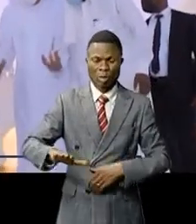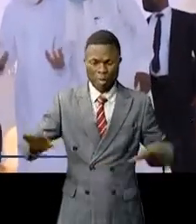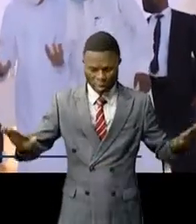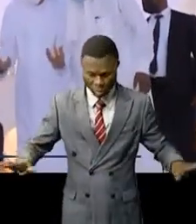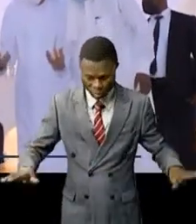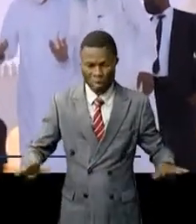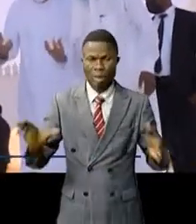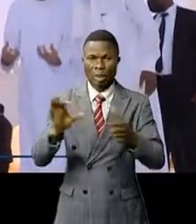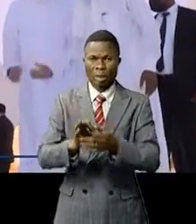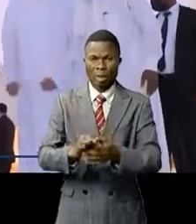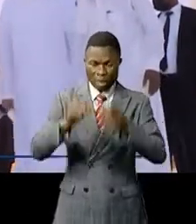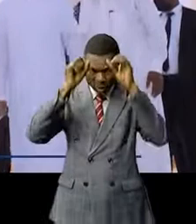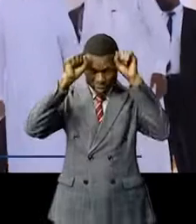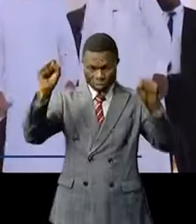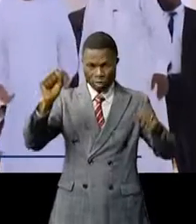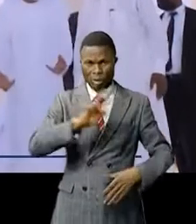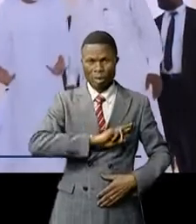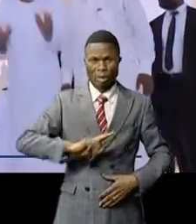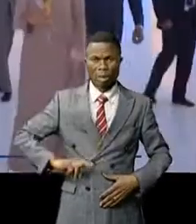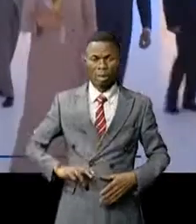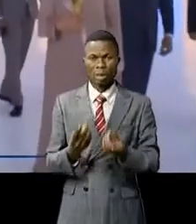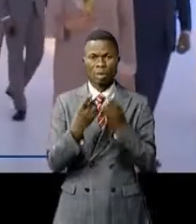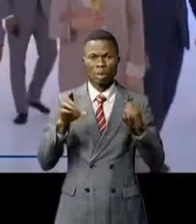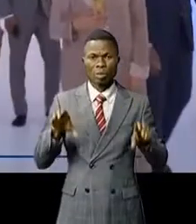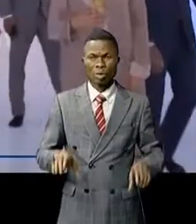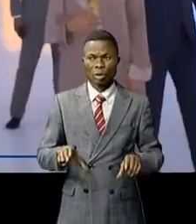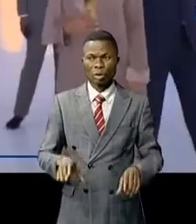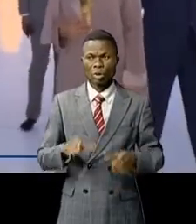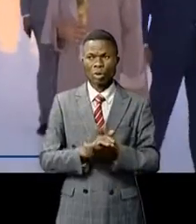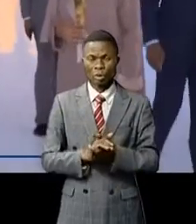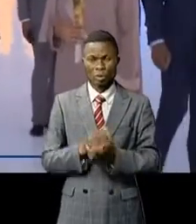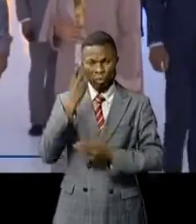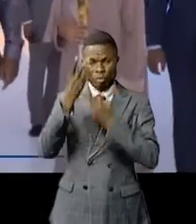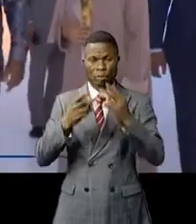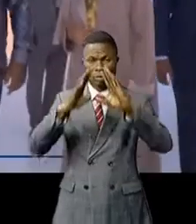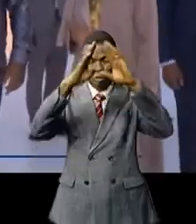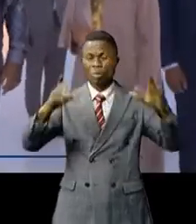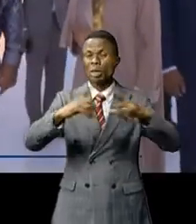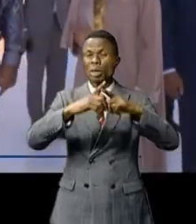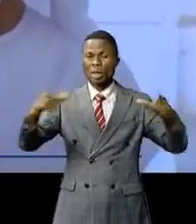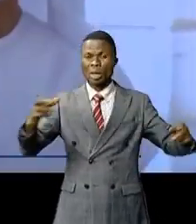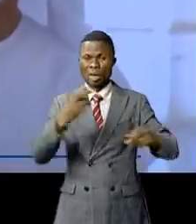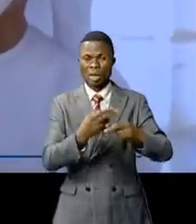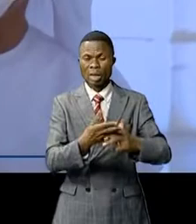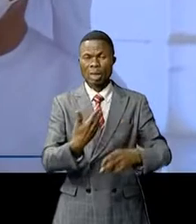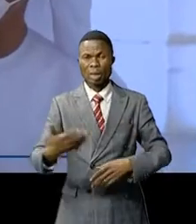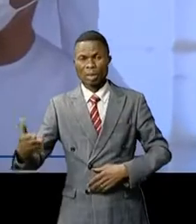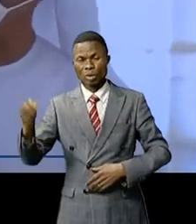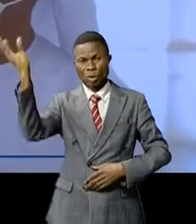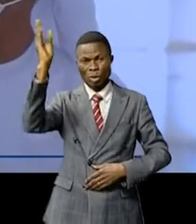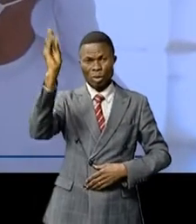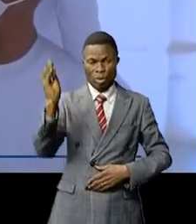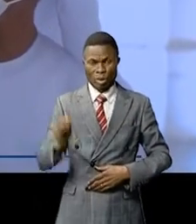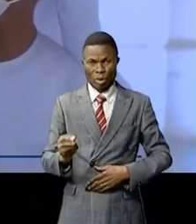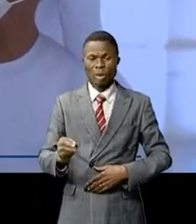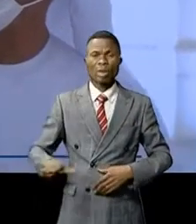République démocratique du Congo, Félix-Antoine Tshisekedi Tshilombo, a visité la grande mosquée d'Abu Dhabi. Guidé par